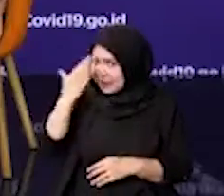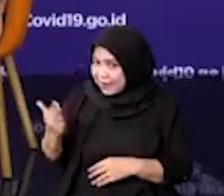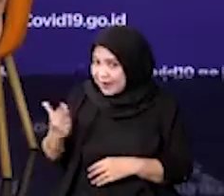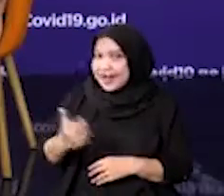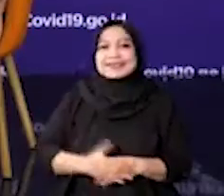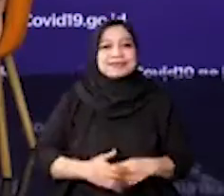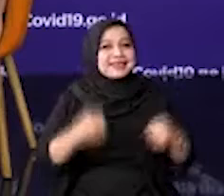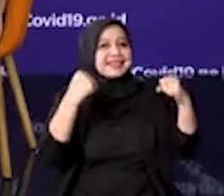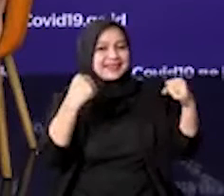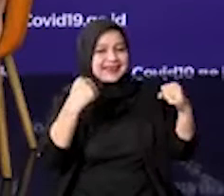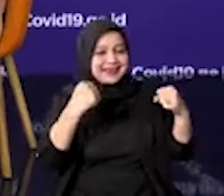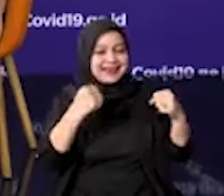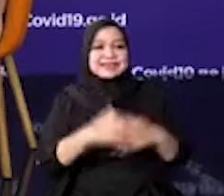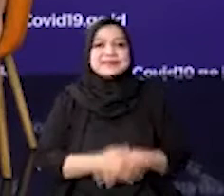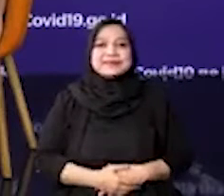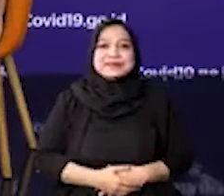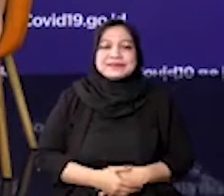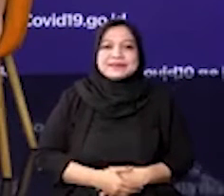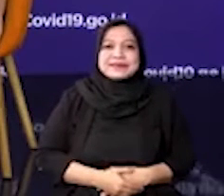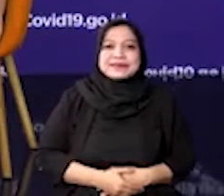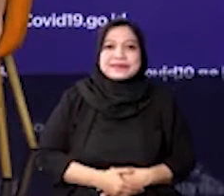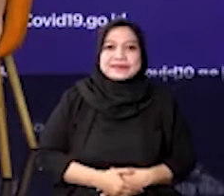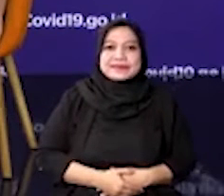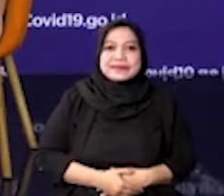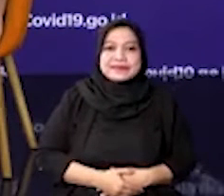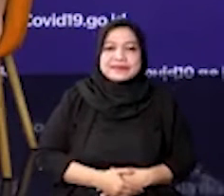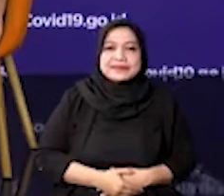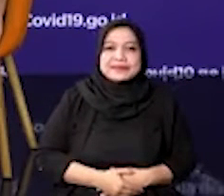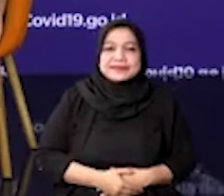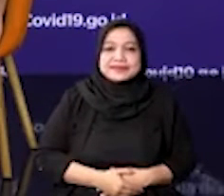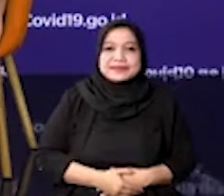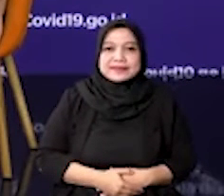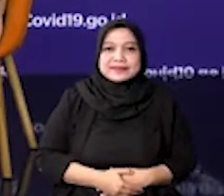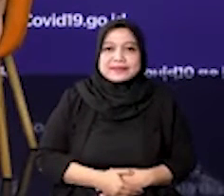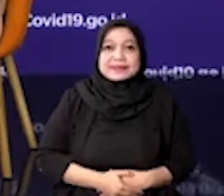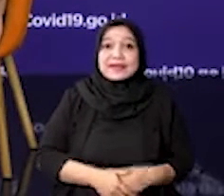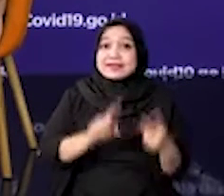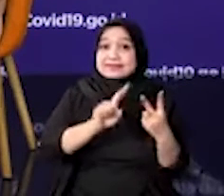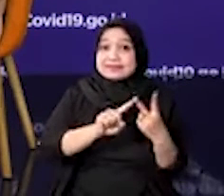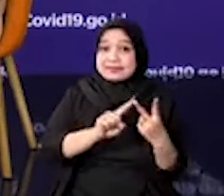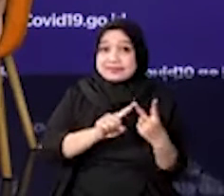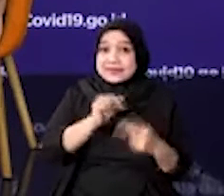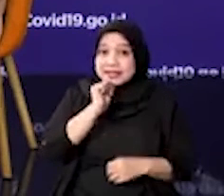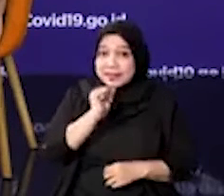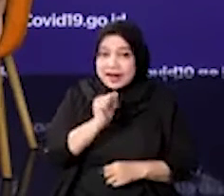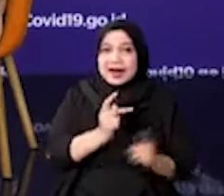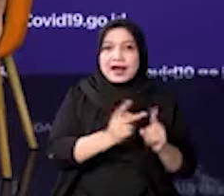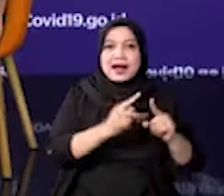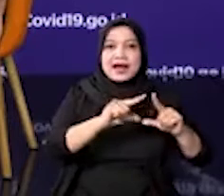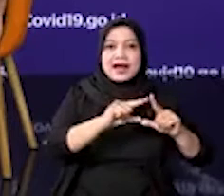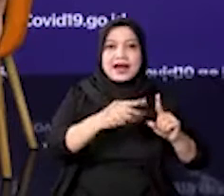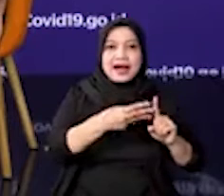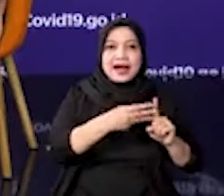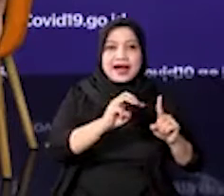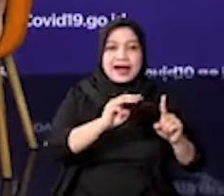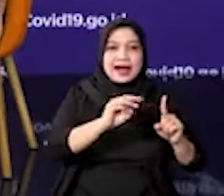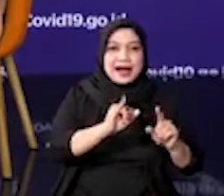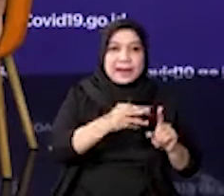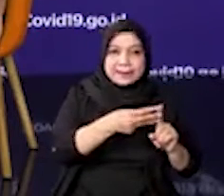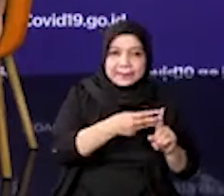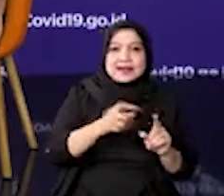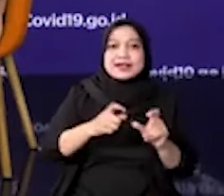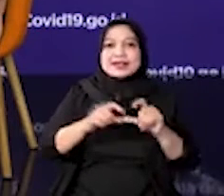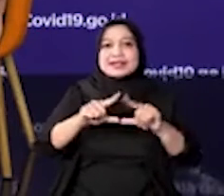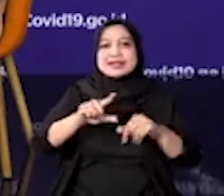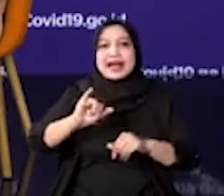hari ini dan selain itu juga eh di sebelah saya saat ini sudah ada Habib Salim Jindan e